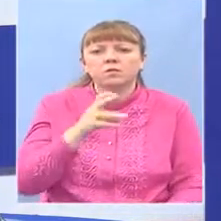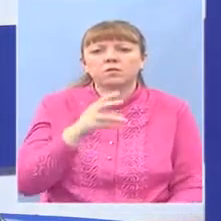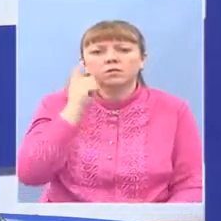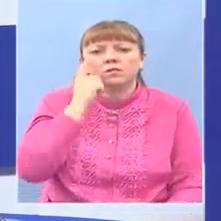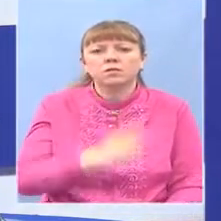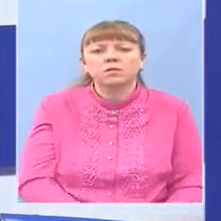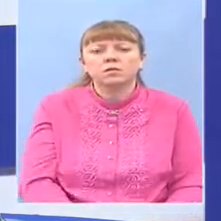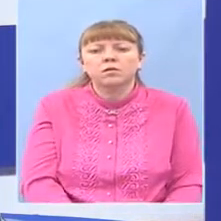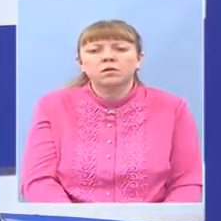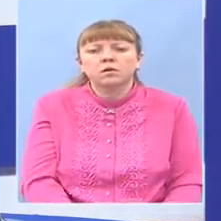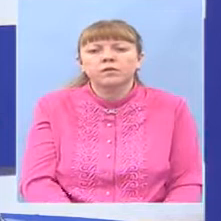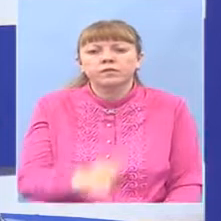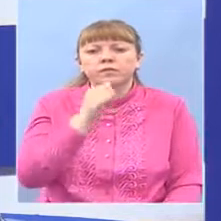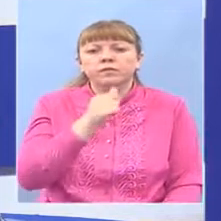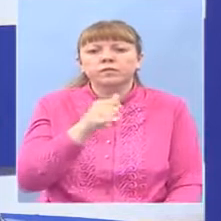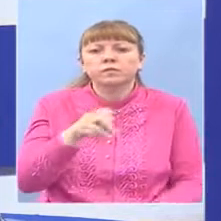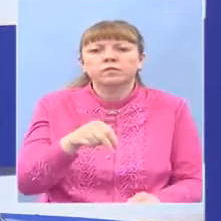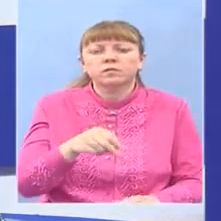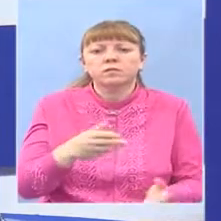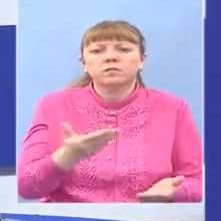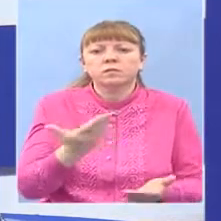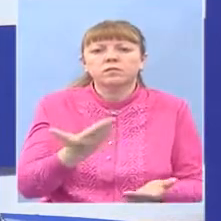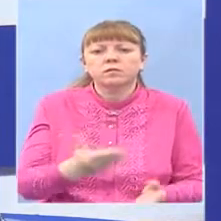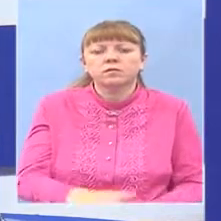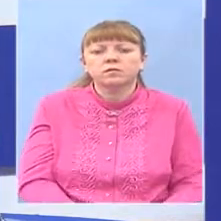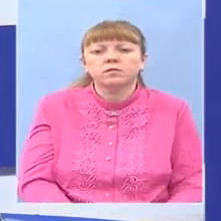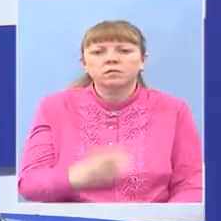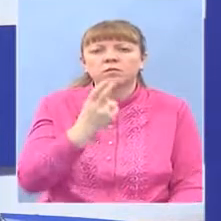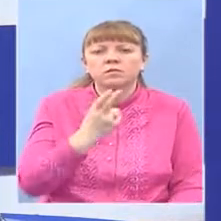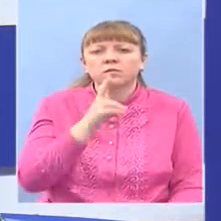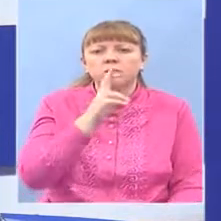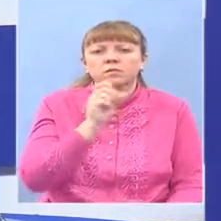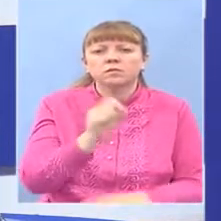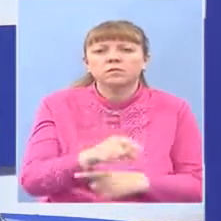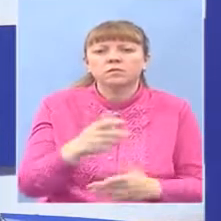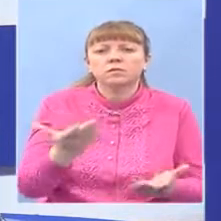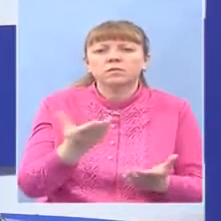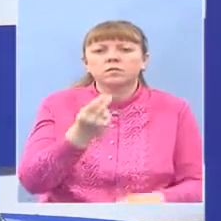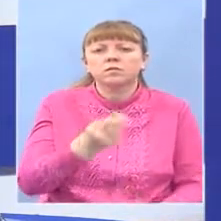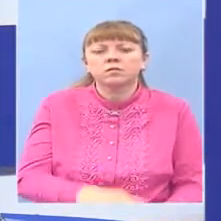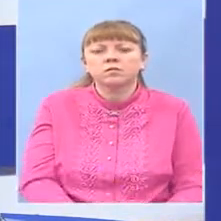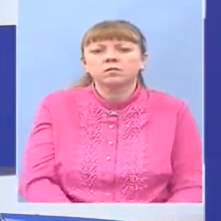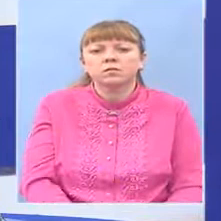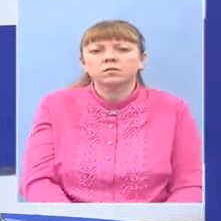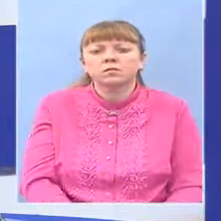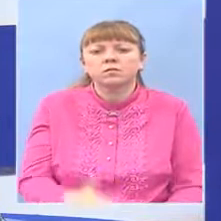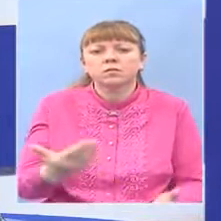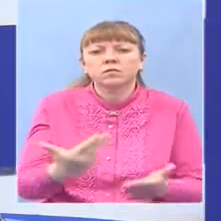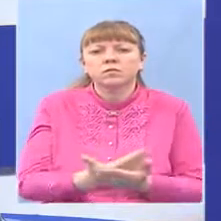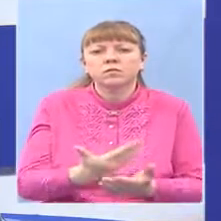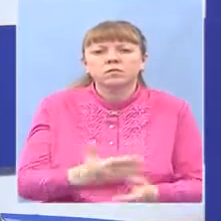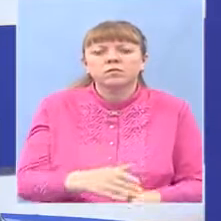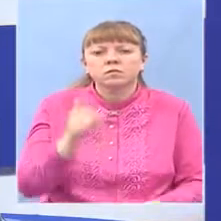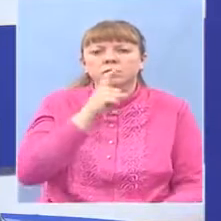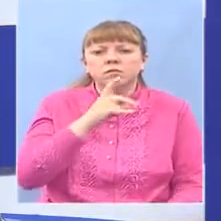решения. Мне возможно получить тот же самый социальный госзаказ, какое-либо финансирование? Или новичку, или